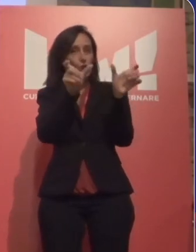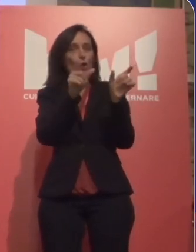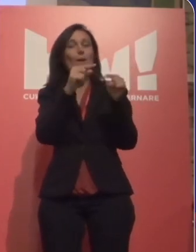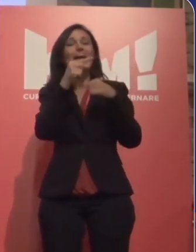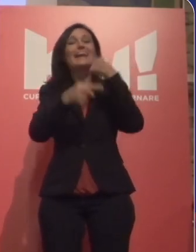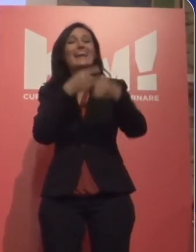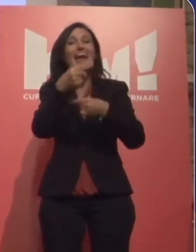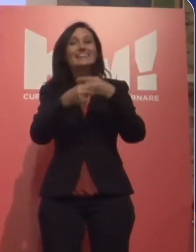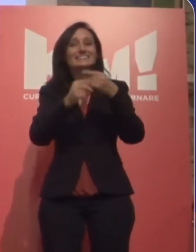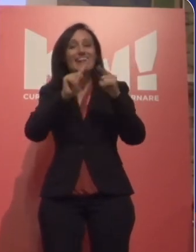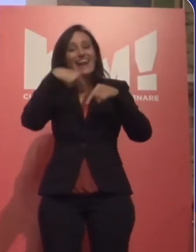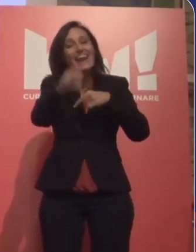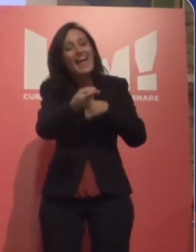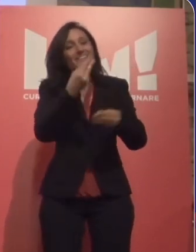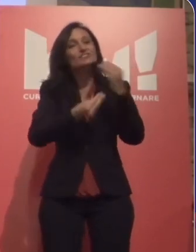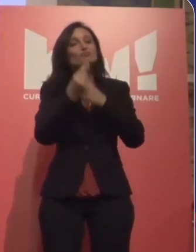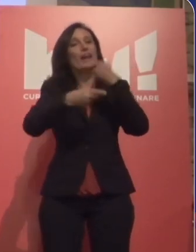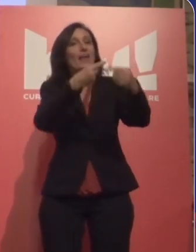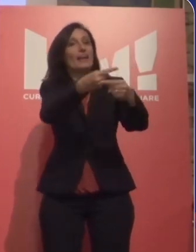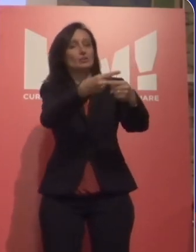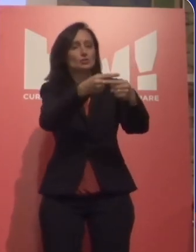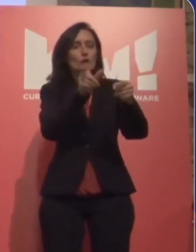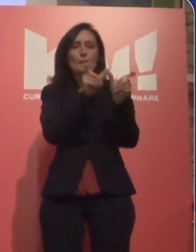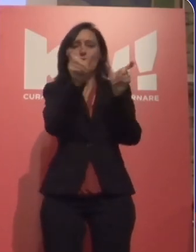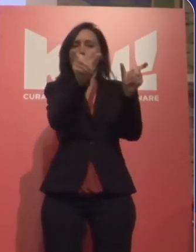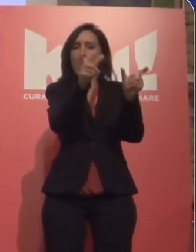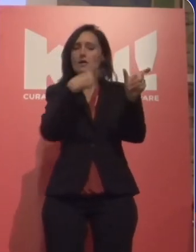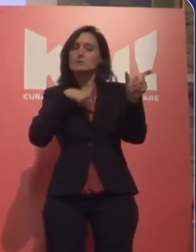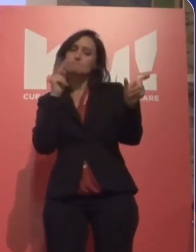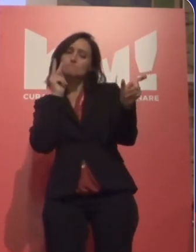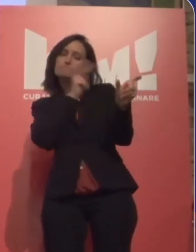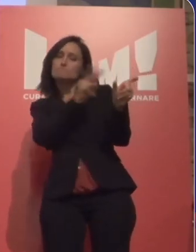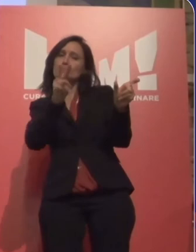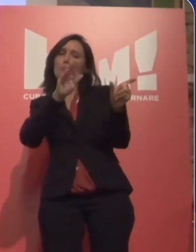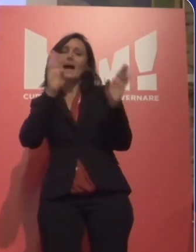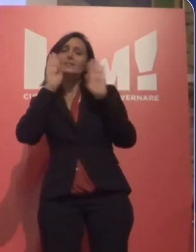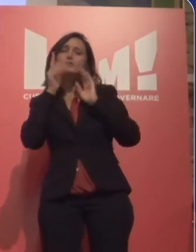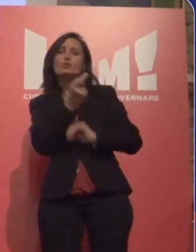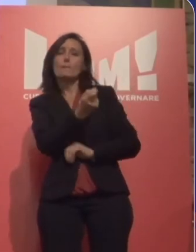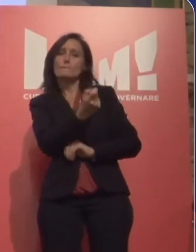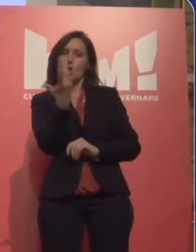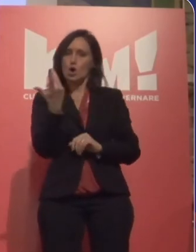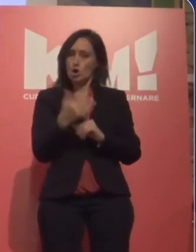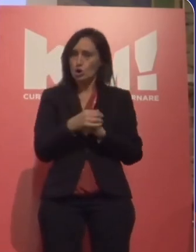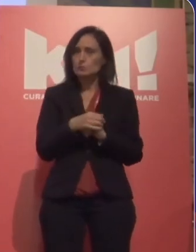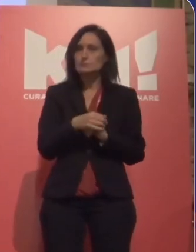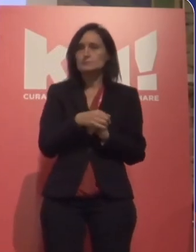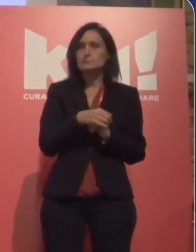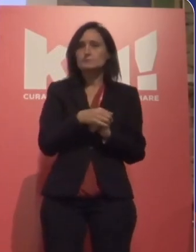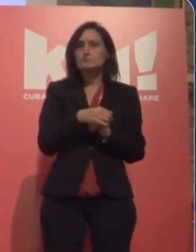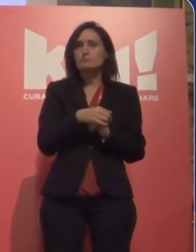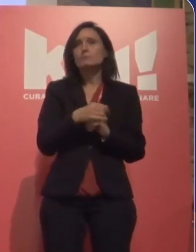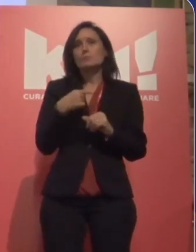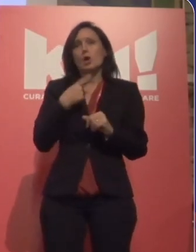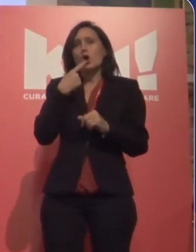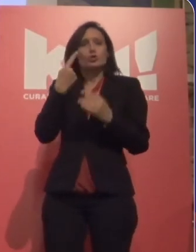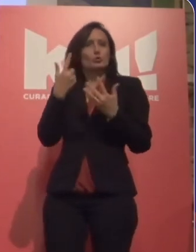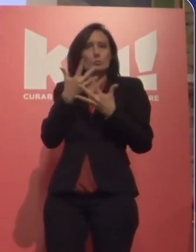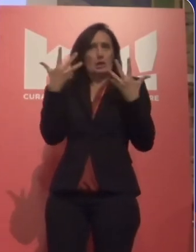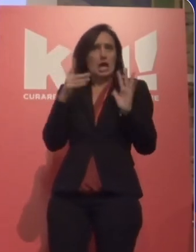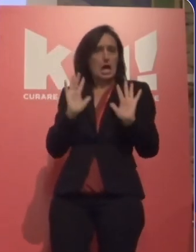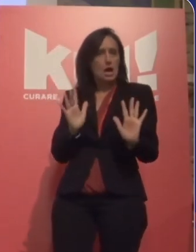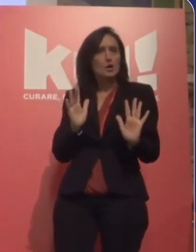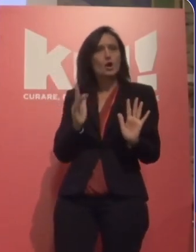e lo dico non essendo un europeista di maniera anzi sono convinto che in diversi dei passi falsi a cui